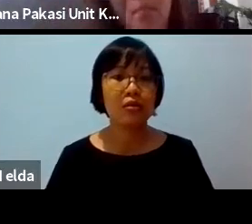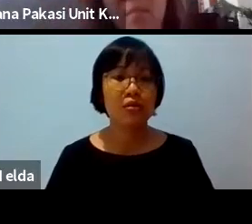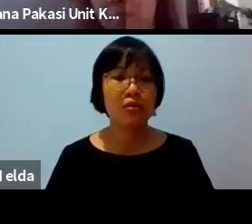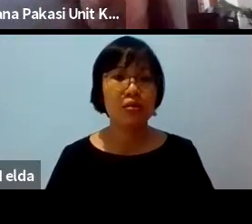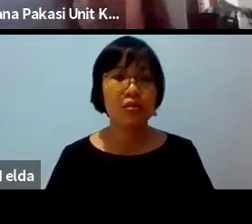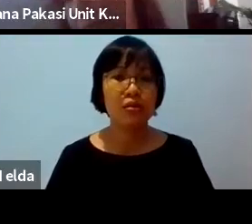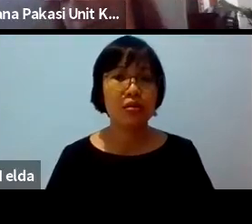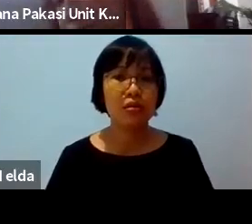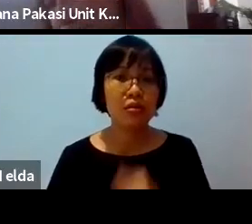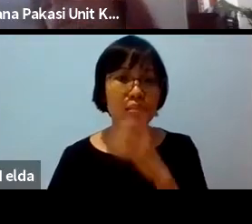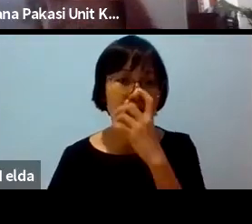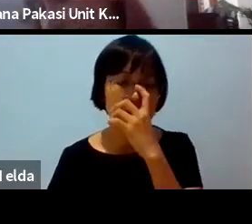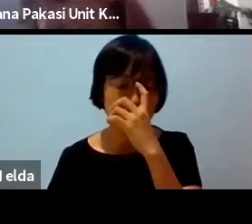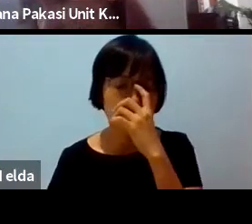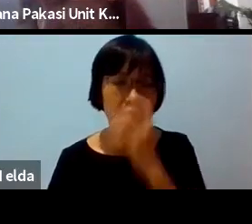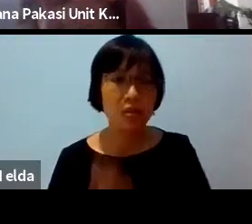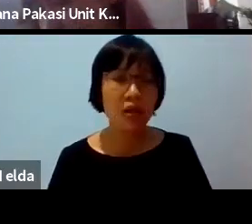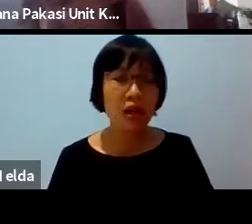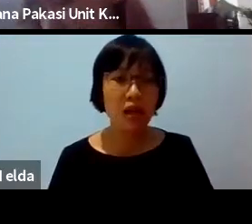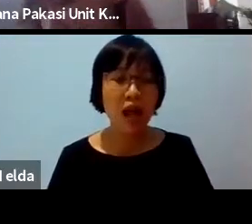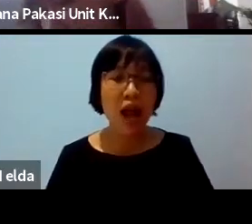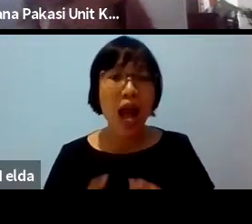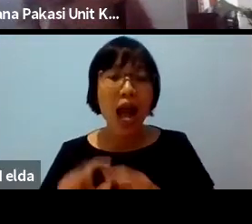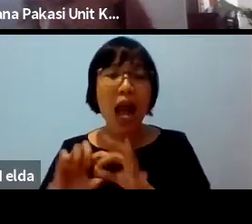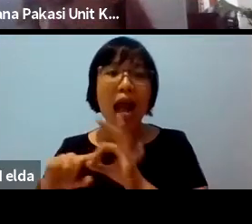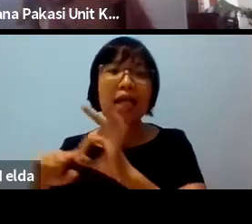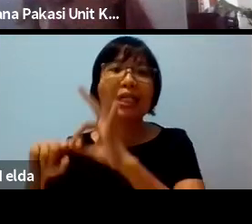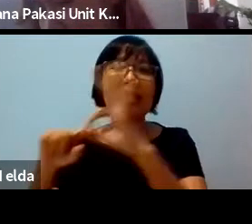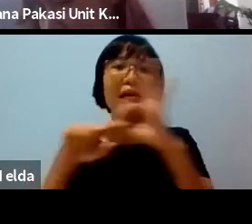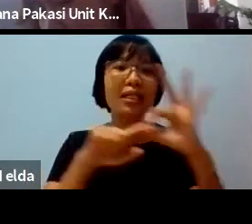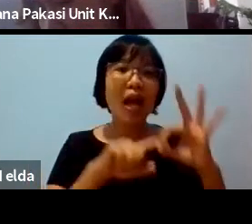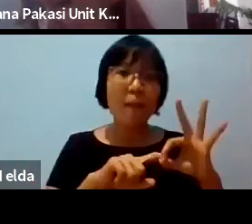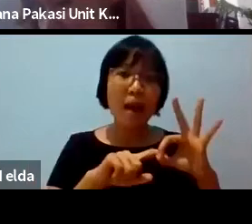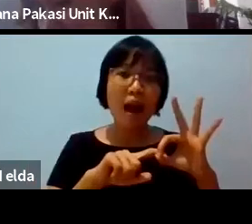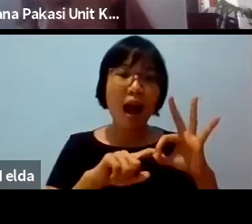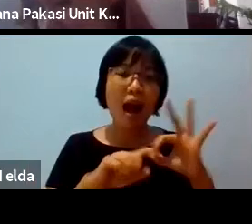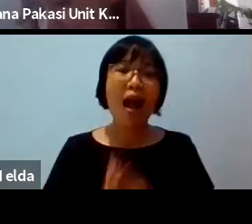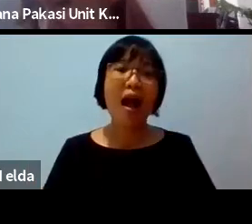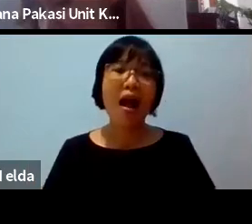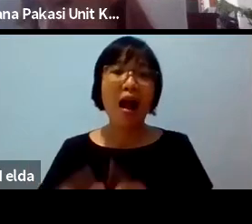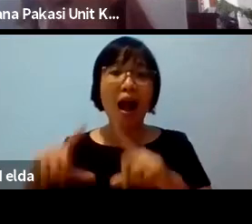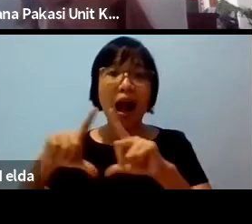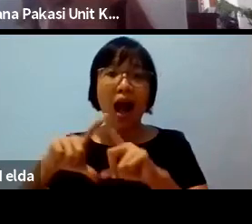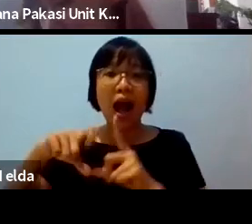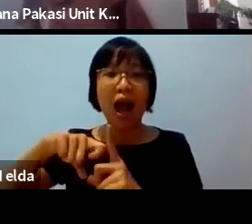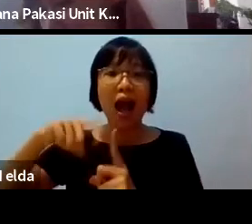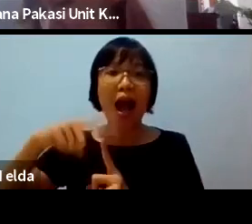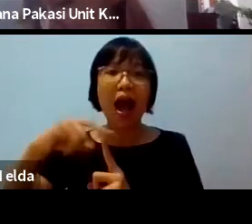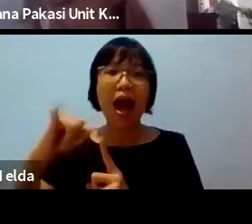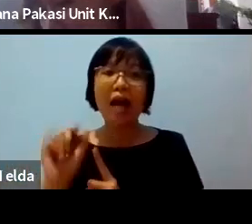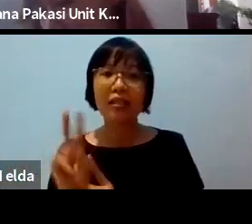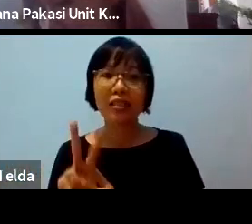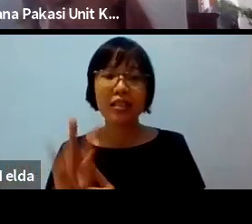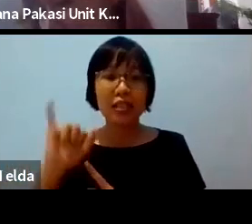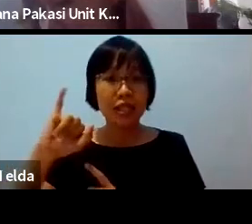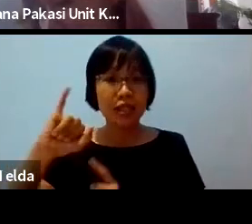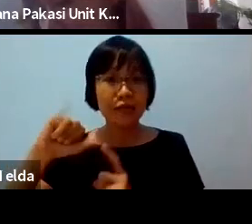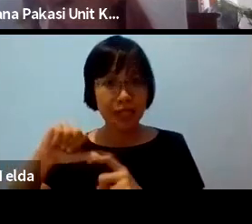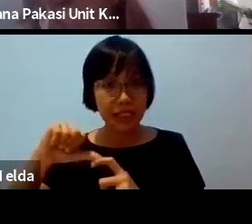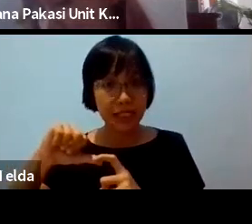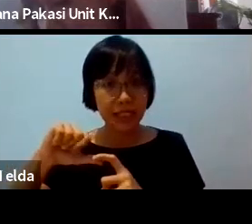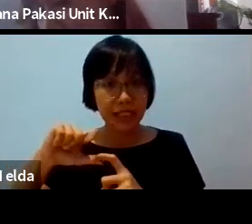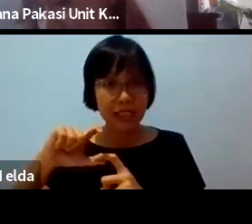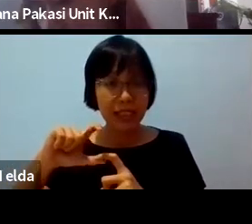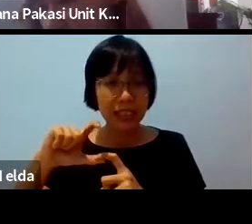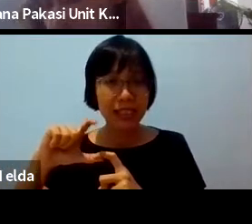sambungan-sambungan inilah yang harus kita suburkan lagi, kita tumbuhkan lagi. Adakan forum-forum yang